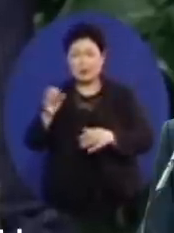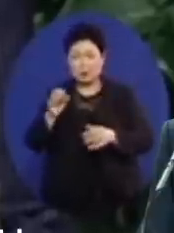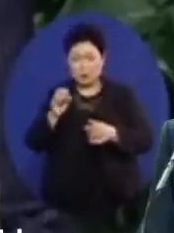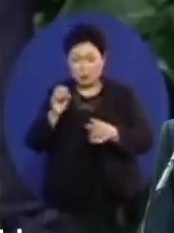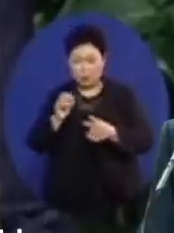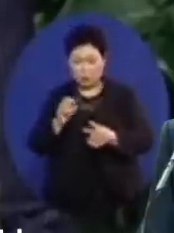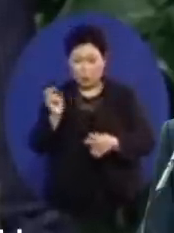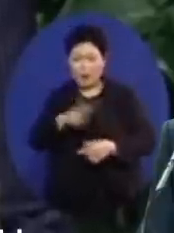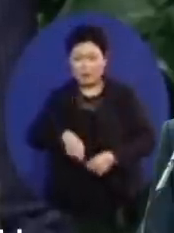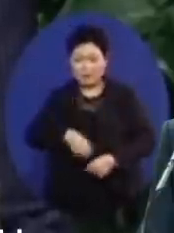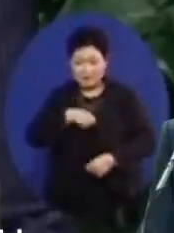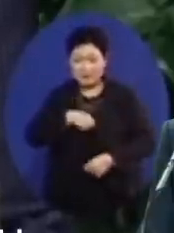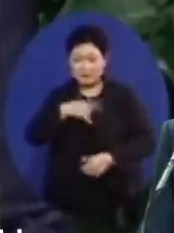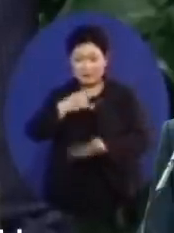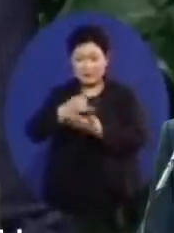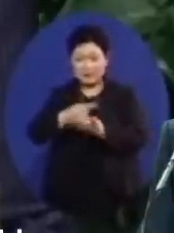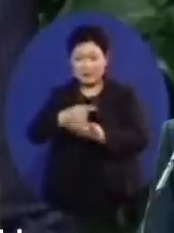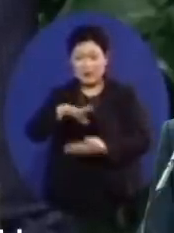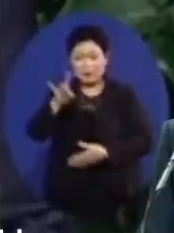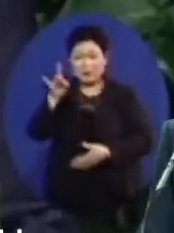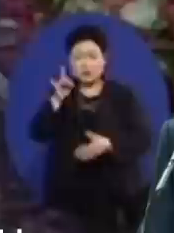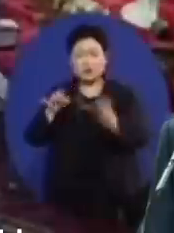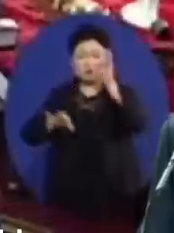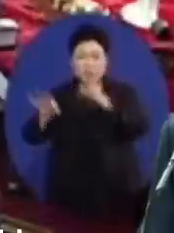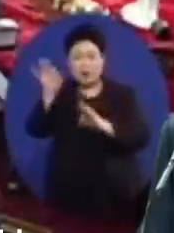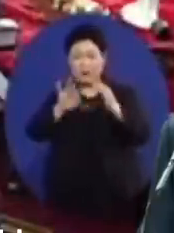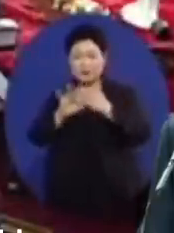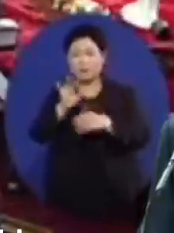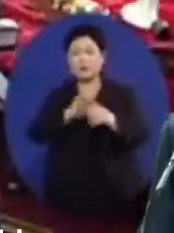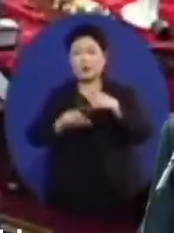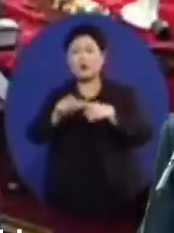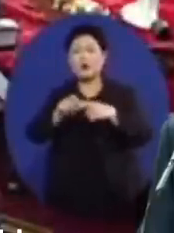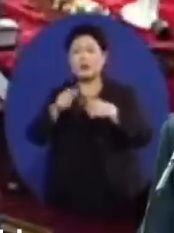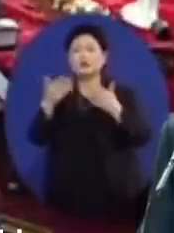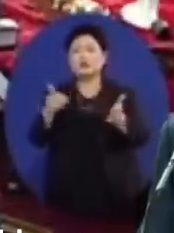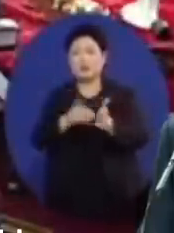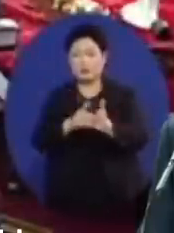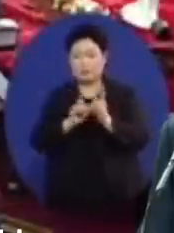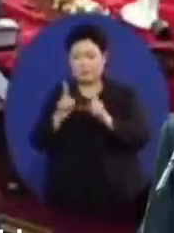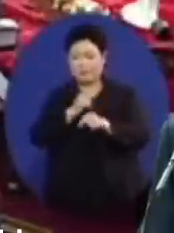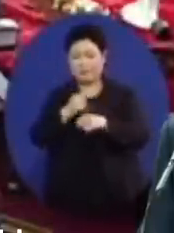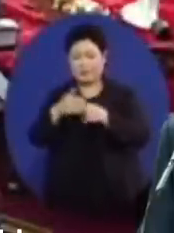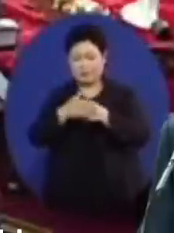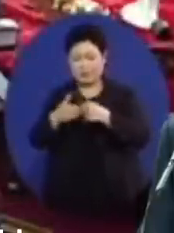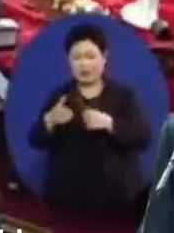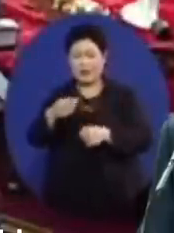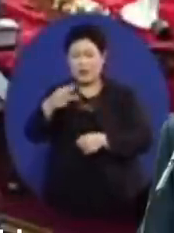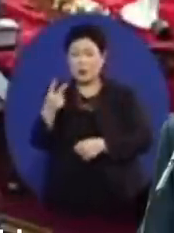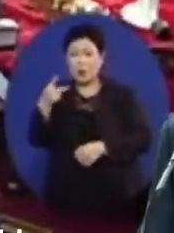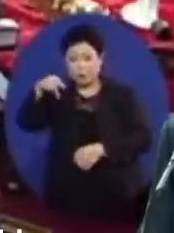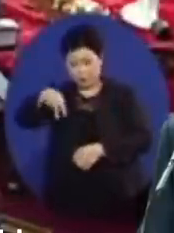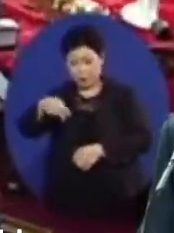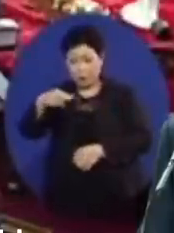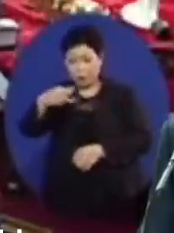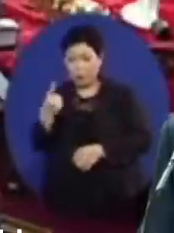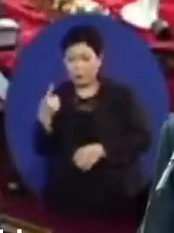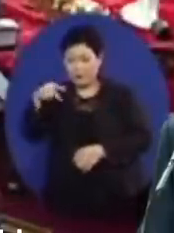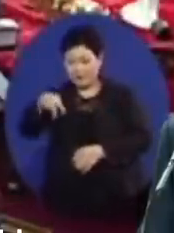그러면 이 모든 것을 내게 더하시라고 말씀하는 것입니다. 그런데 이 롯은